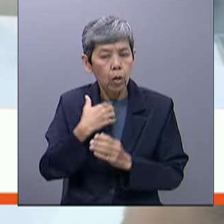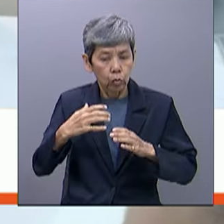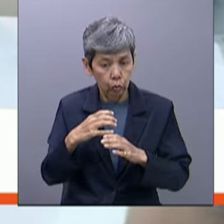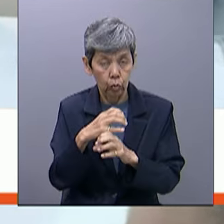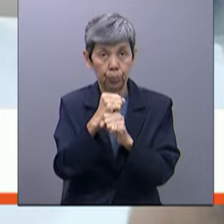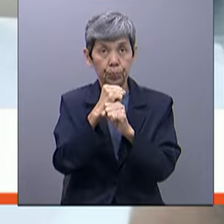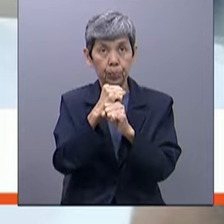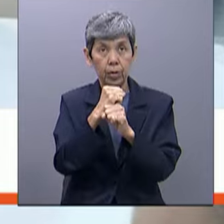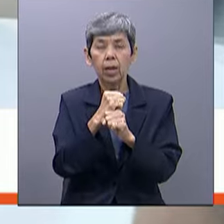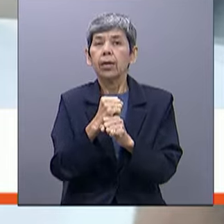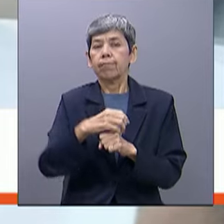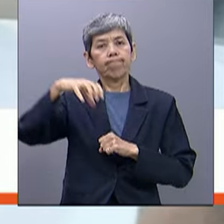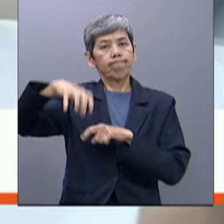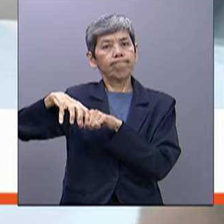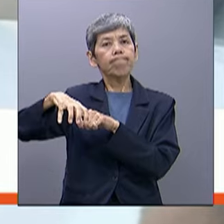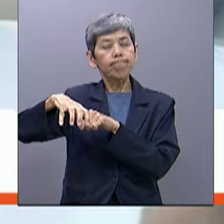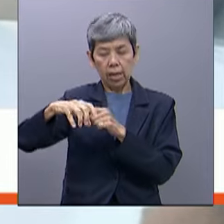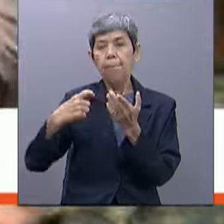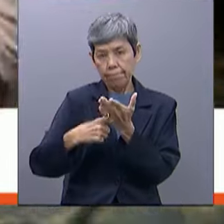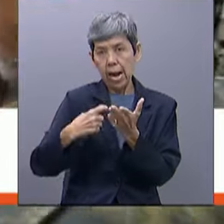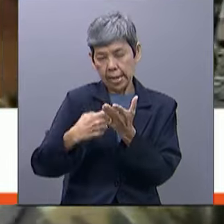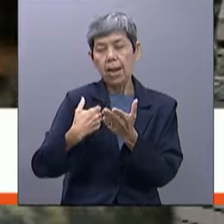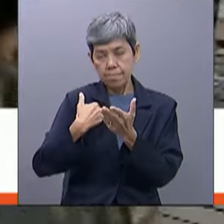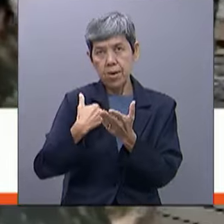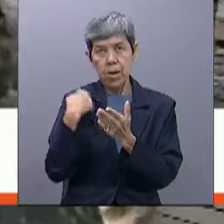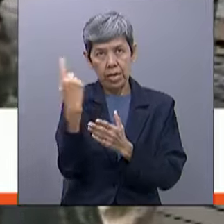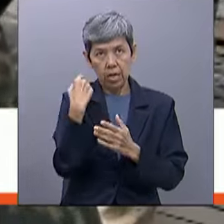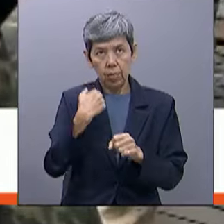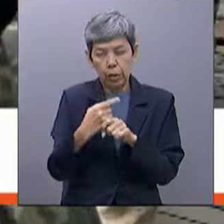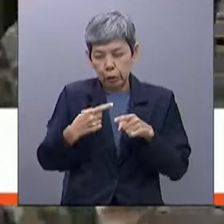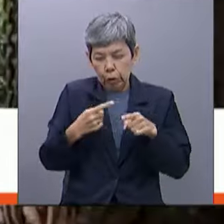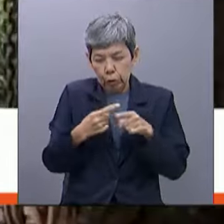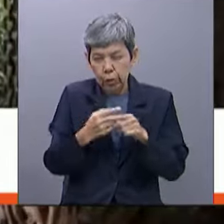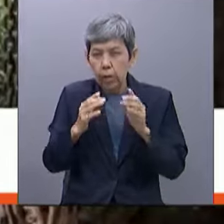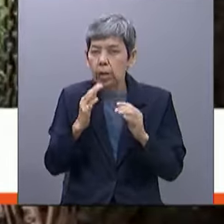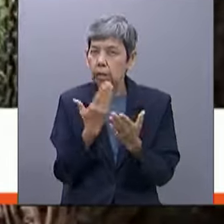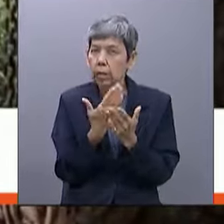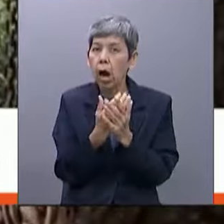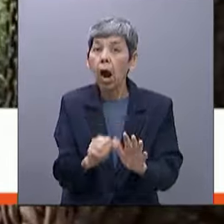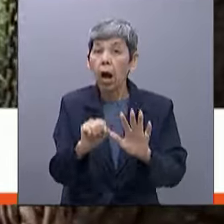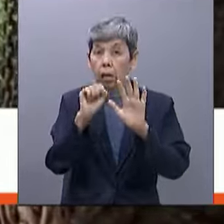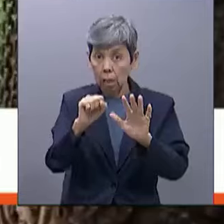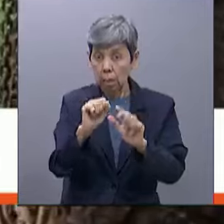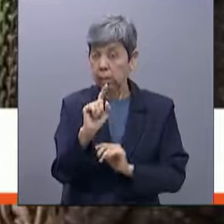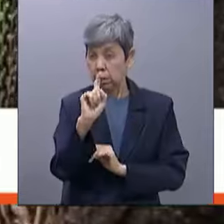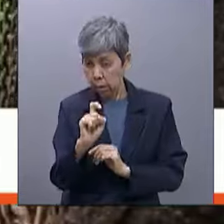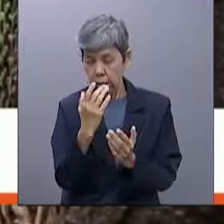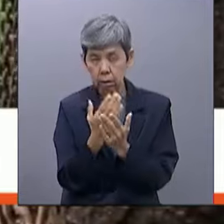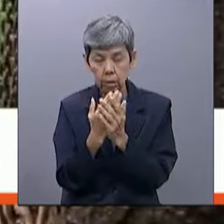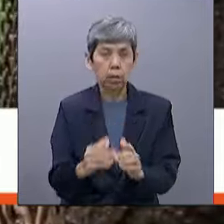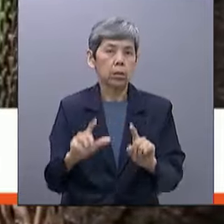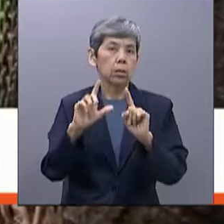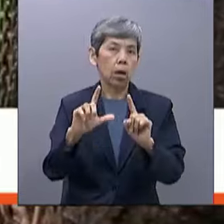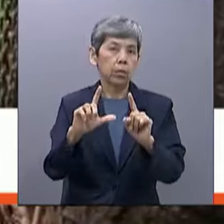ว่าสถานประกอบการมีประกันอุบัติเหตุนักท่องเที่ยวในกรณีบาดเจ็บจำนวน 500,000บาทและเสียชีวิตจำนวน 1ล้าน